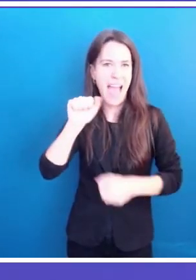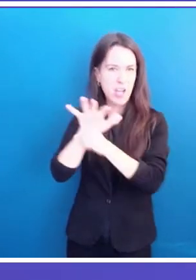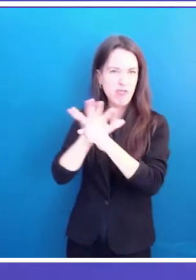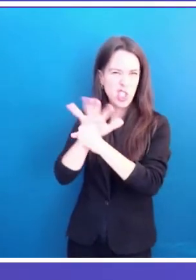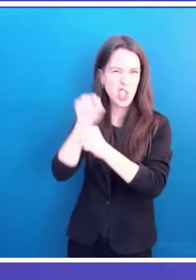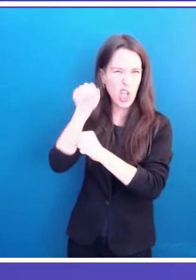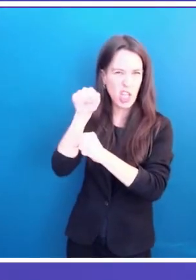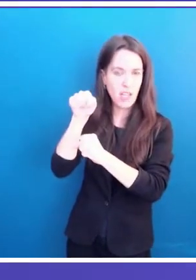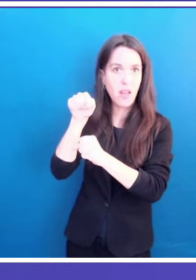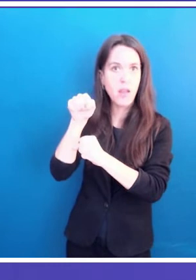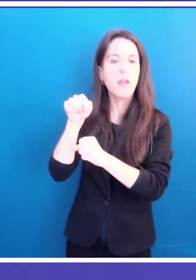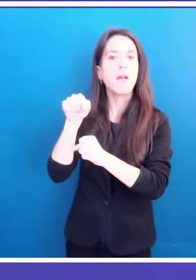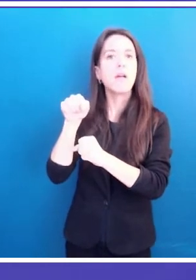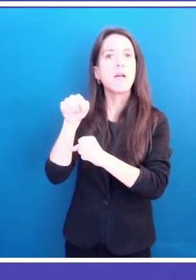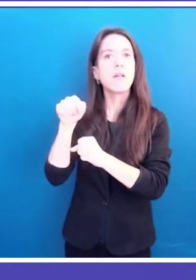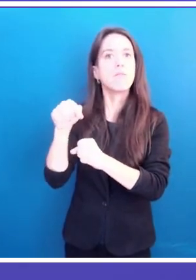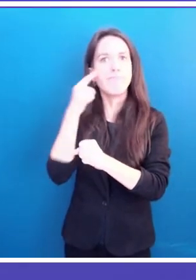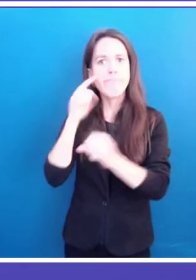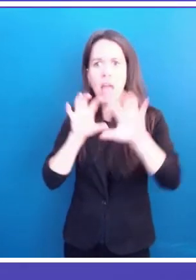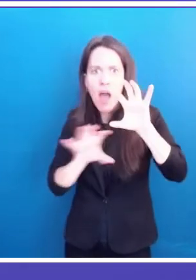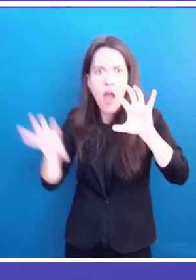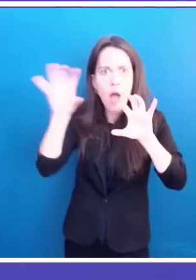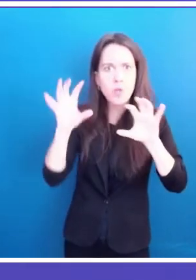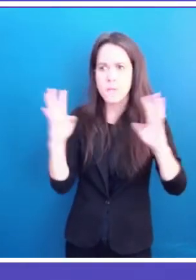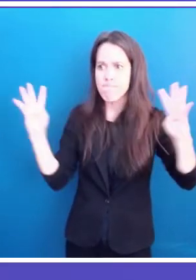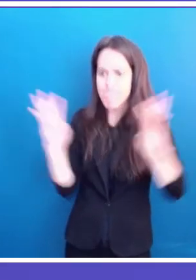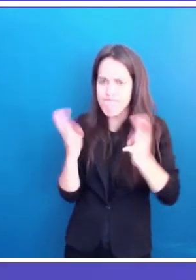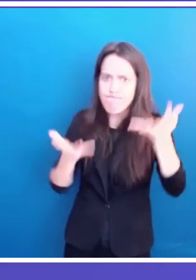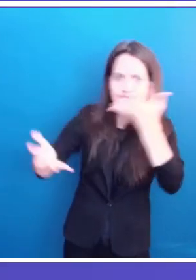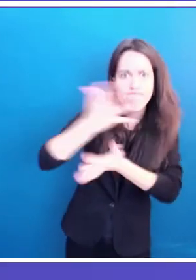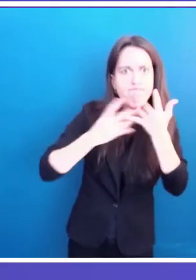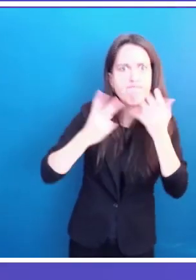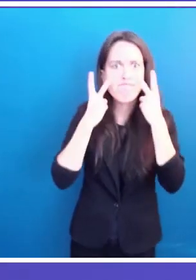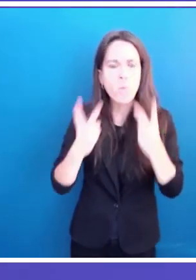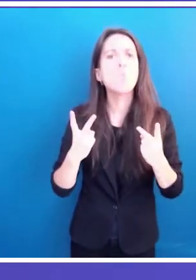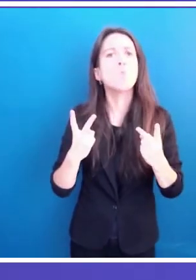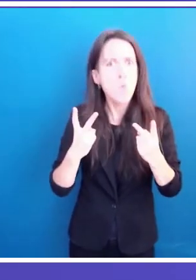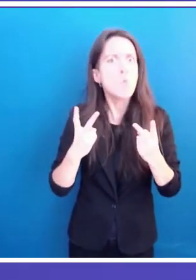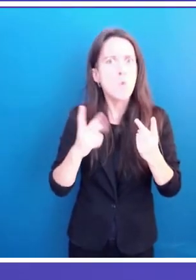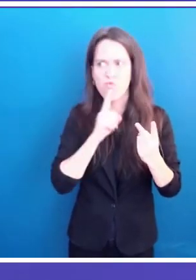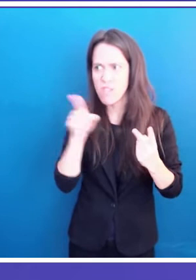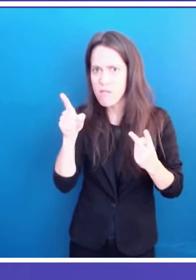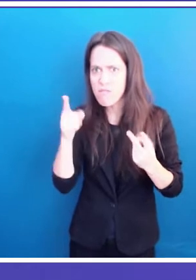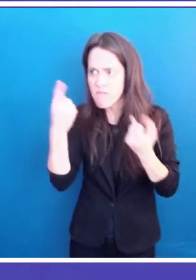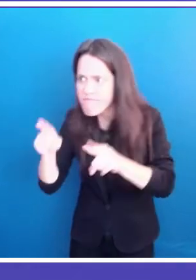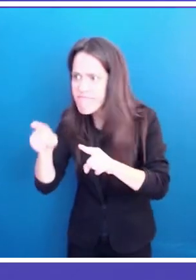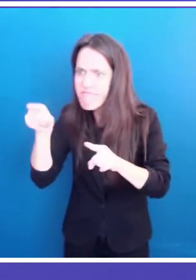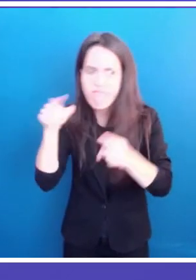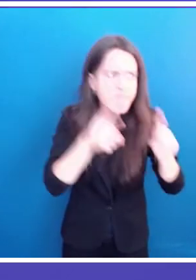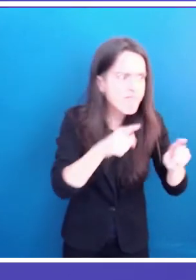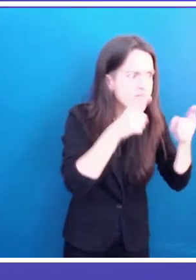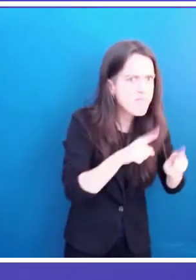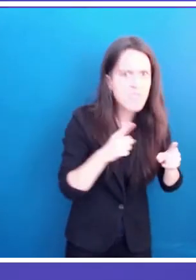الاجتماع الأشكال المختلفة للإتجار بالبشر التي ازدادت بشكل كبير، بشكل خاص